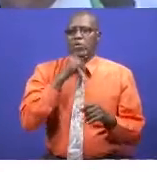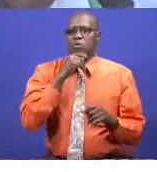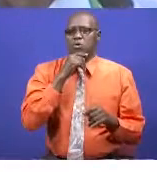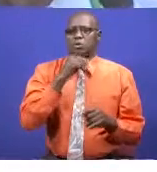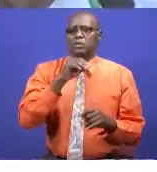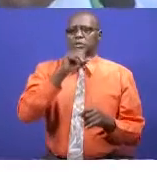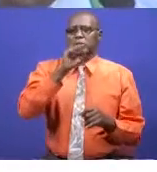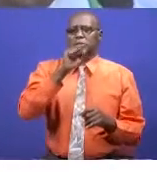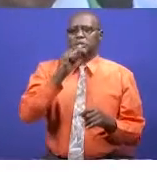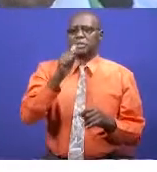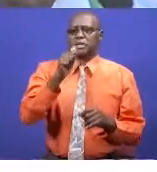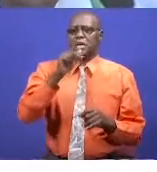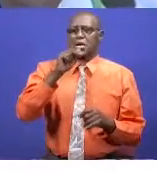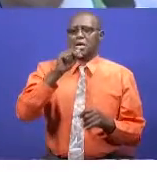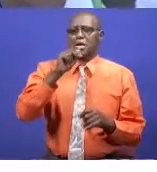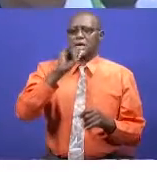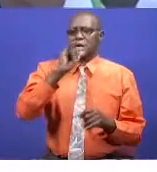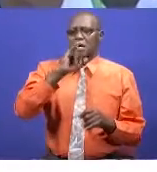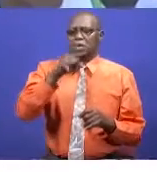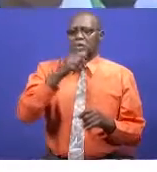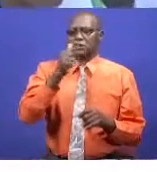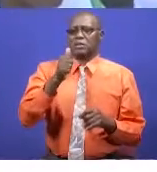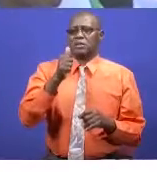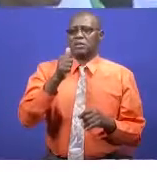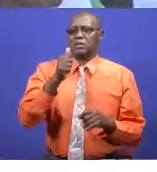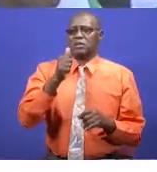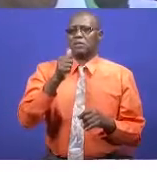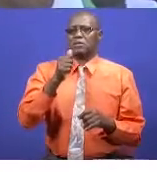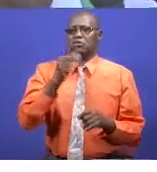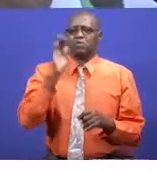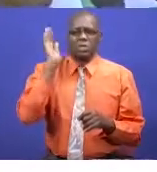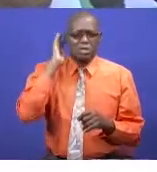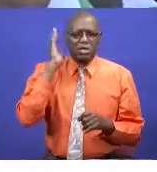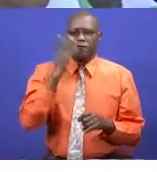Wakati huu tumeambiwa wamemshika Sakaja.